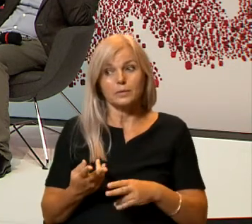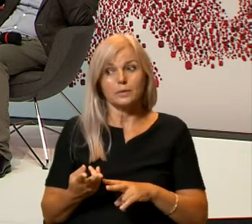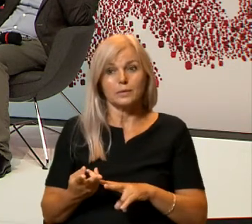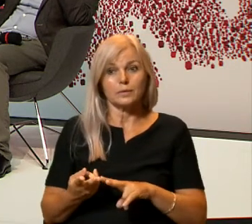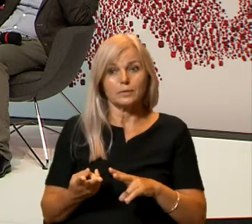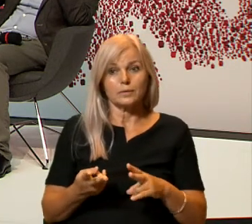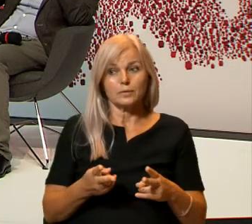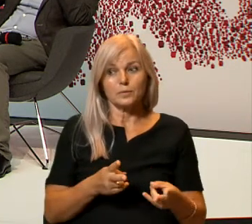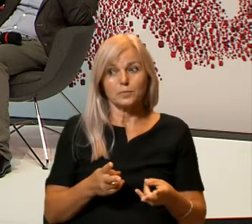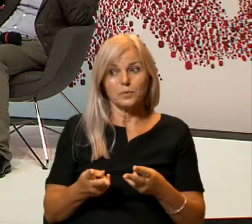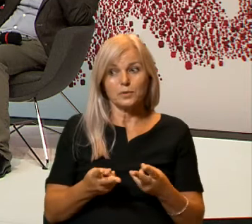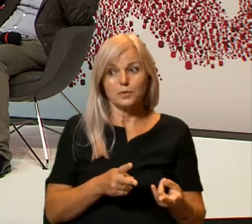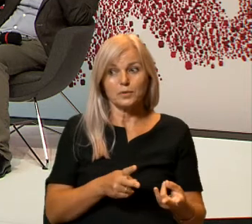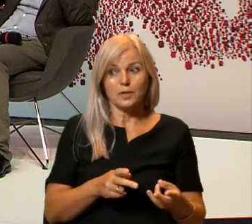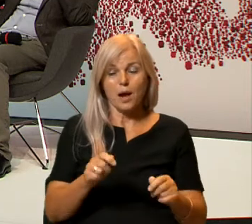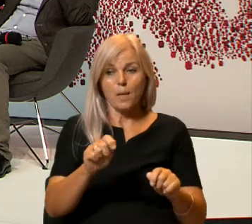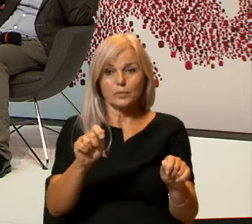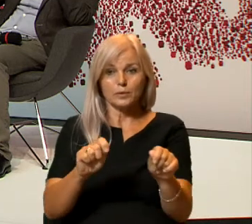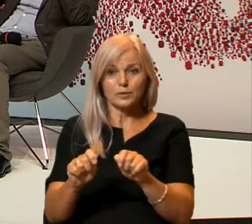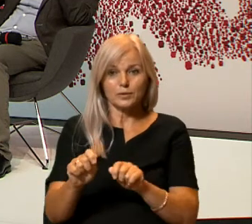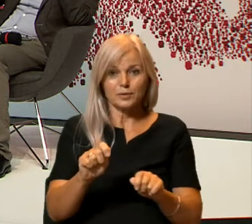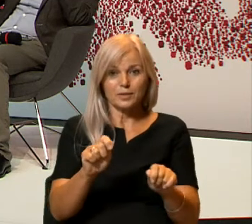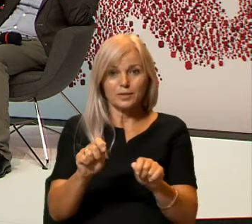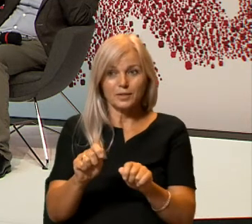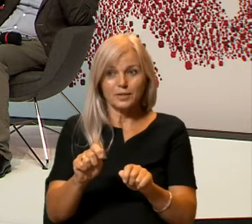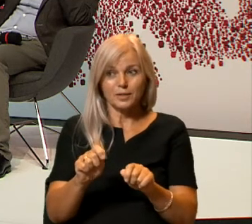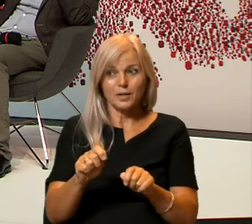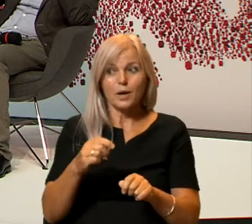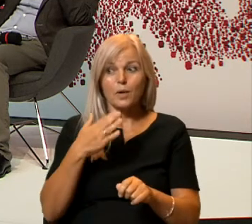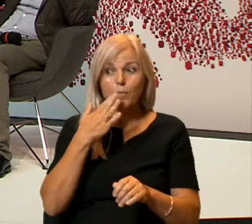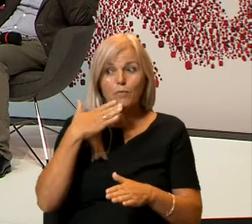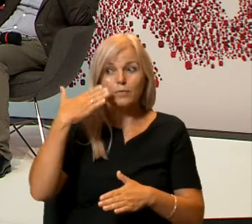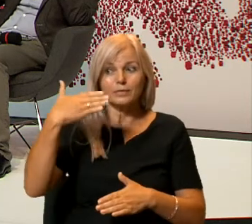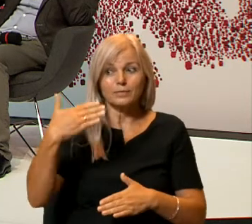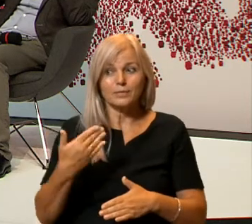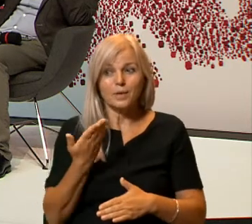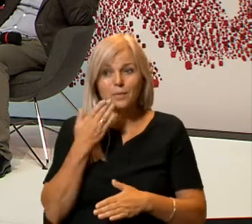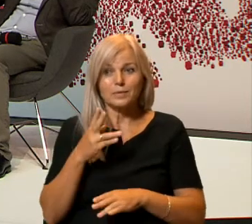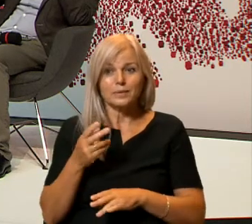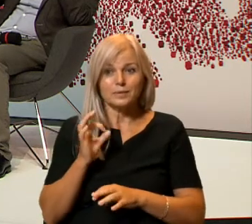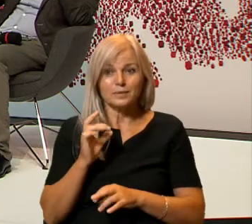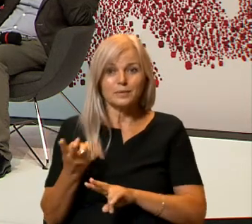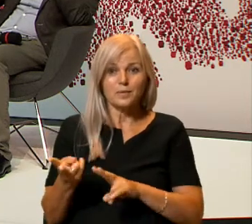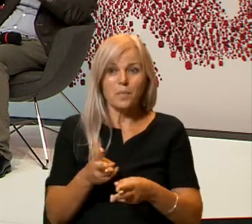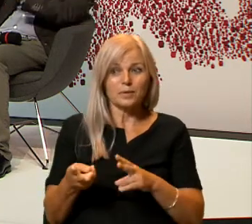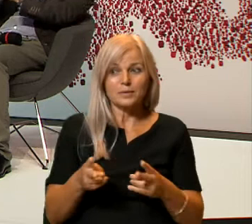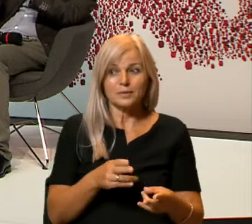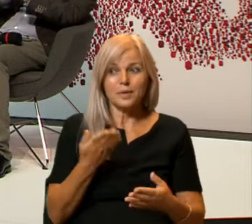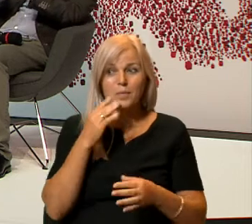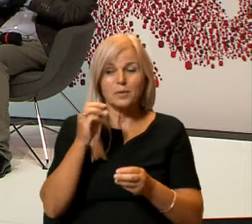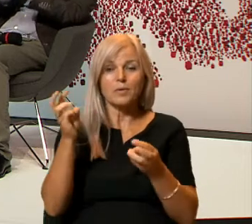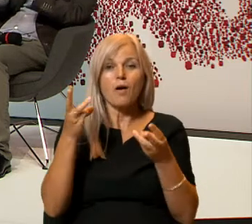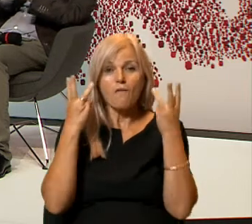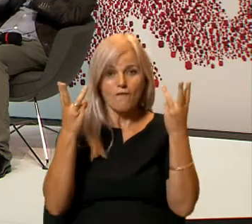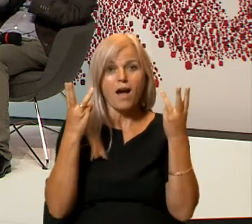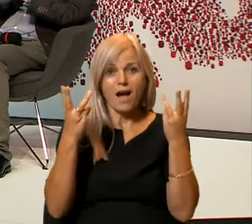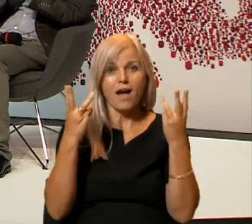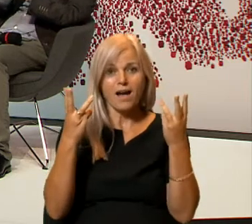wyprzedzili przyspieszenie naszego znakomitego mówcy i znakomicie tłumaczyli ten wykład, bo to było bardzo ważne.